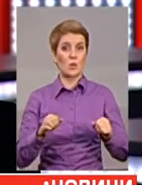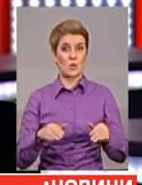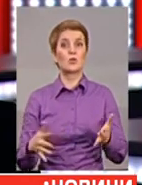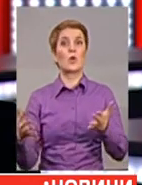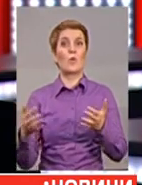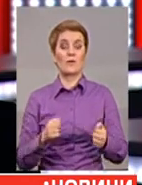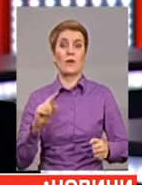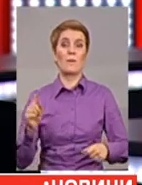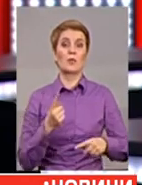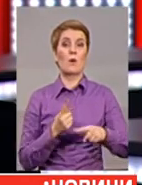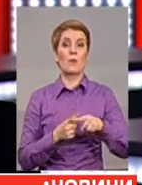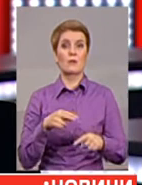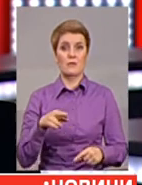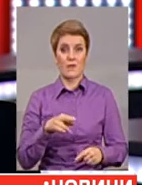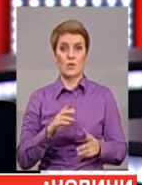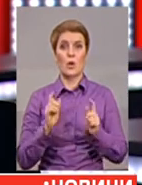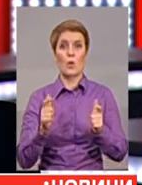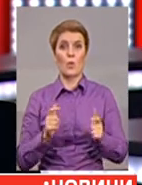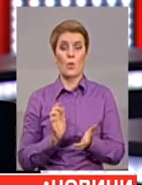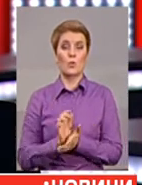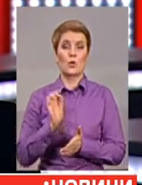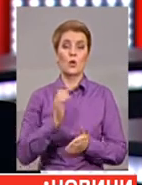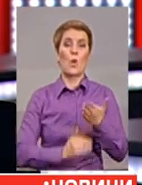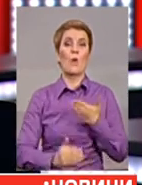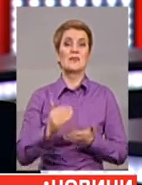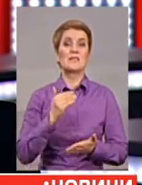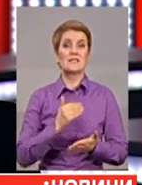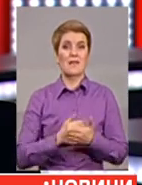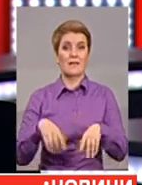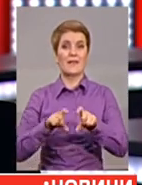то у першій половині травня угоду надішлють до останньої інстанції Ради ЄС.